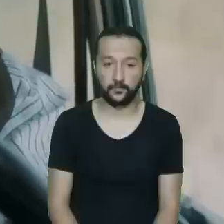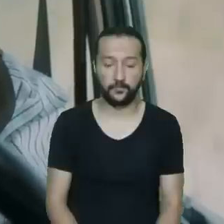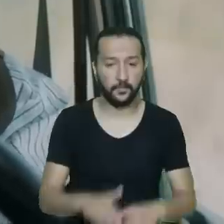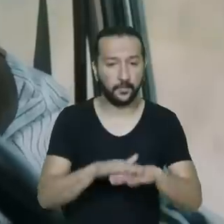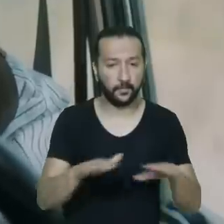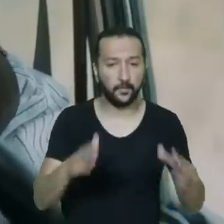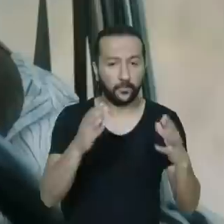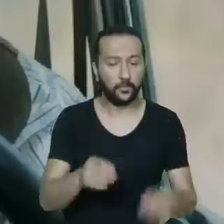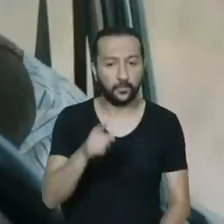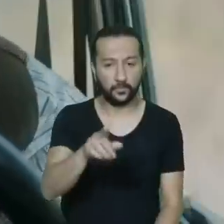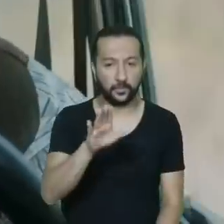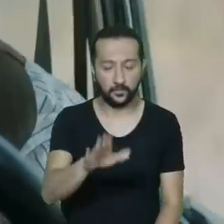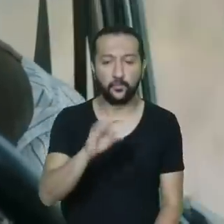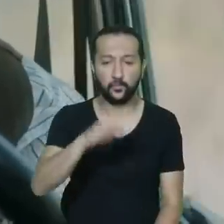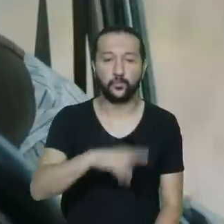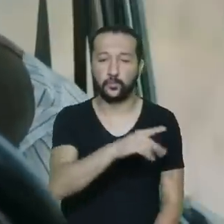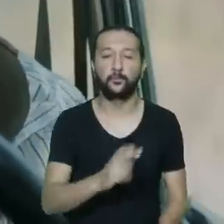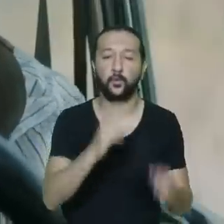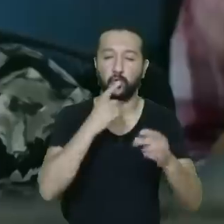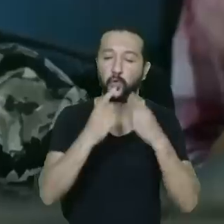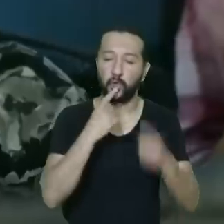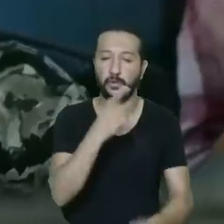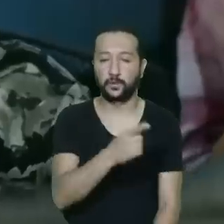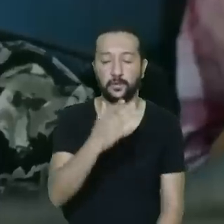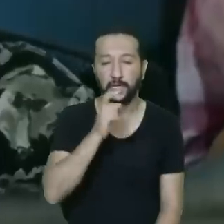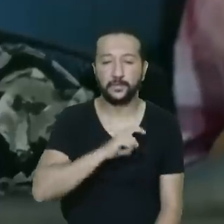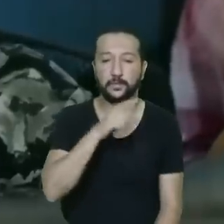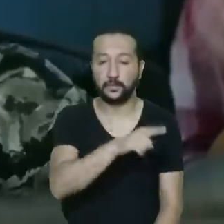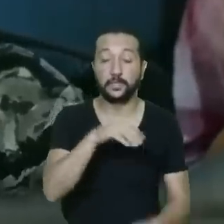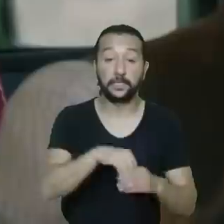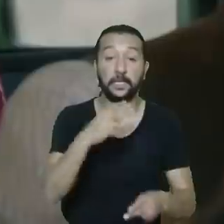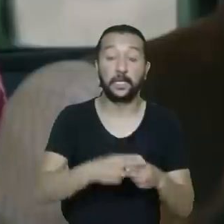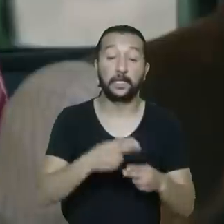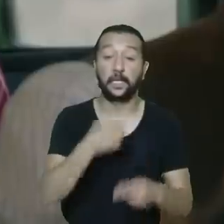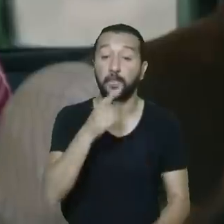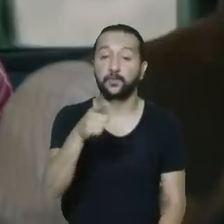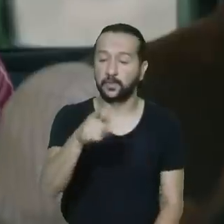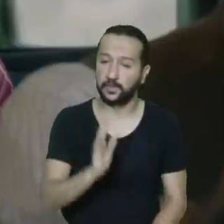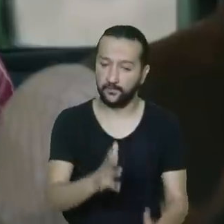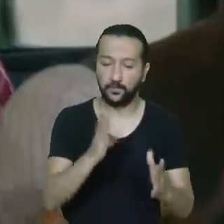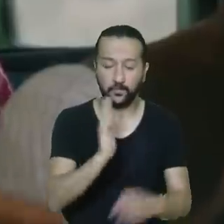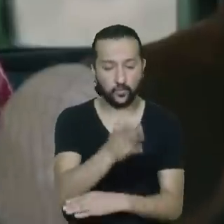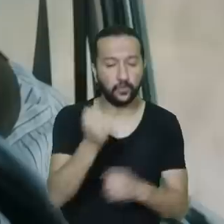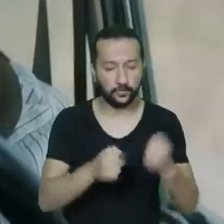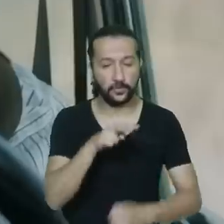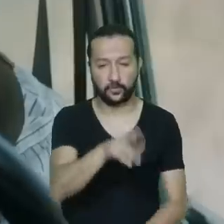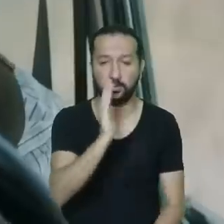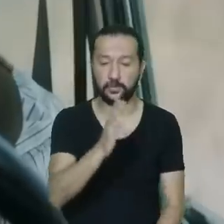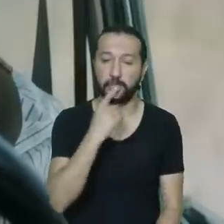Sarsıldılar. Tamam Hicabi. Çocuğun boşluğuna geldi. Adı anılmayacak. Sen devam et. Sür